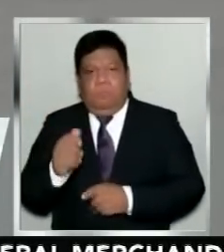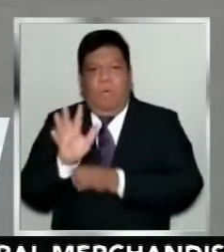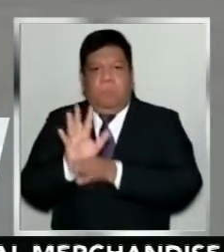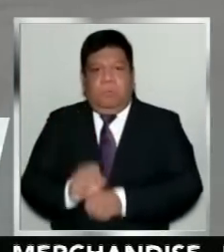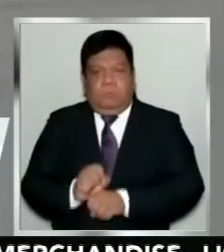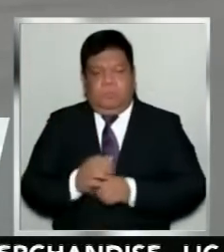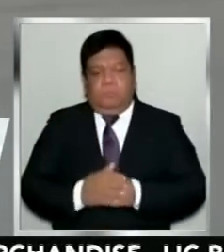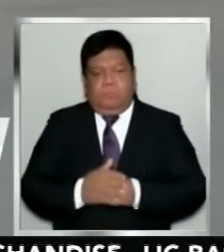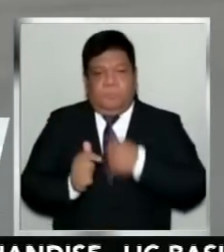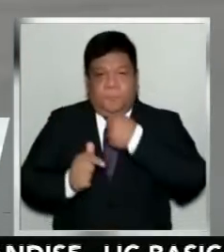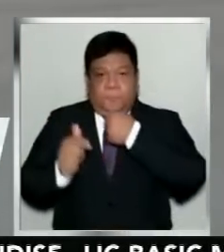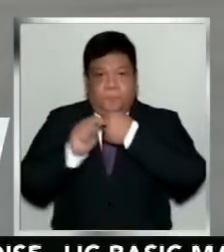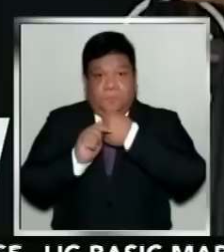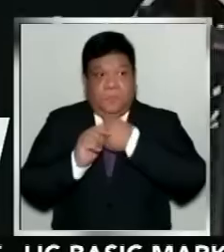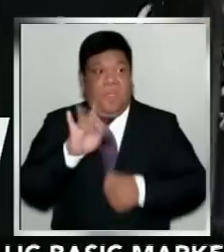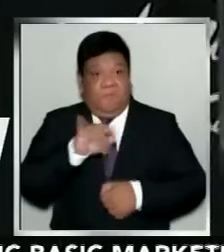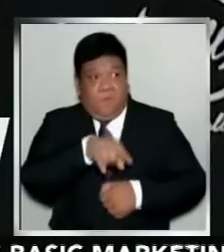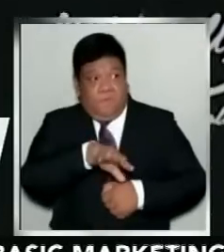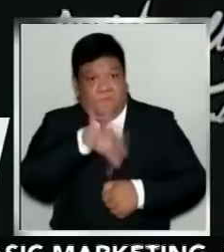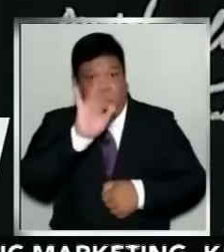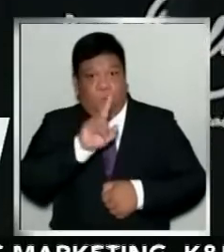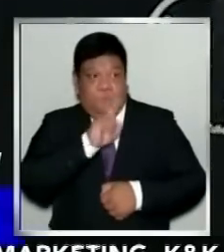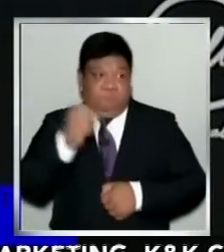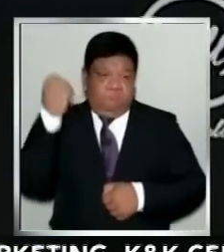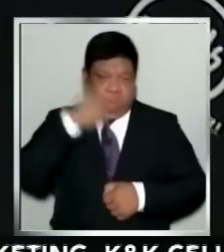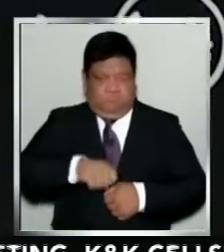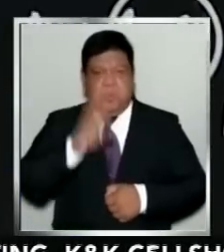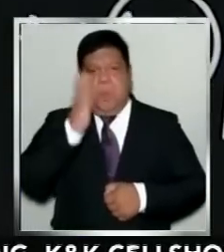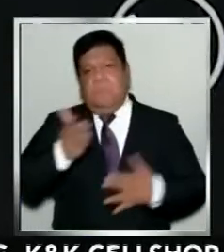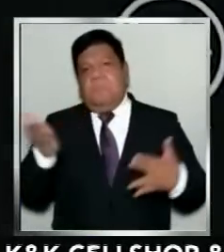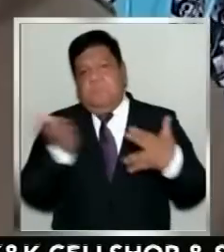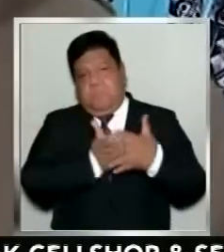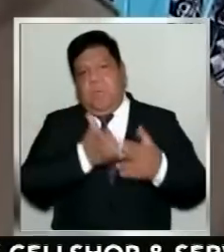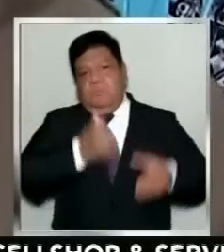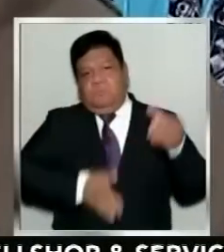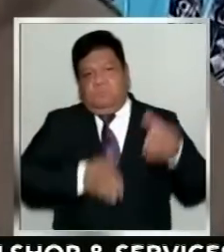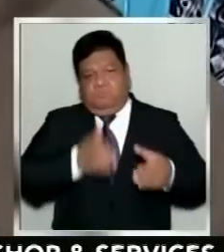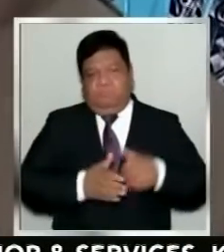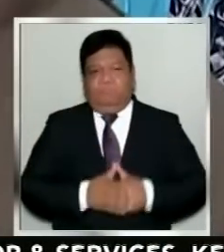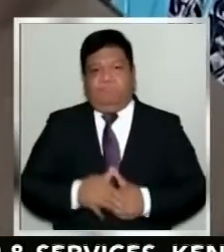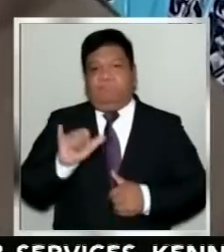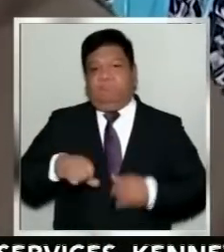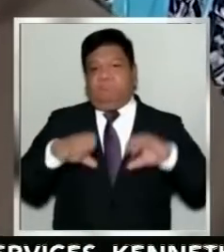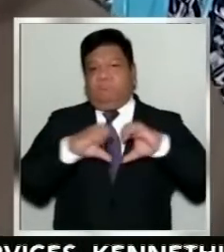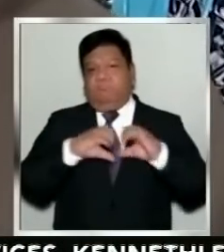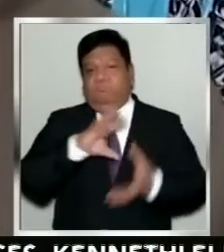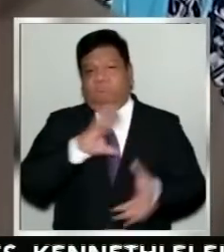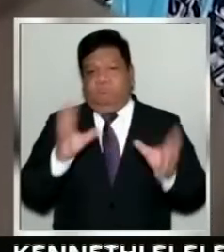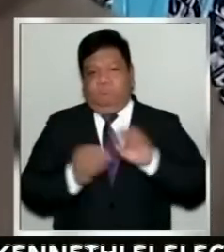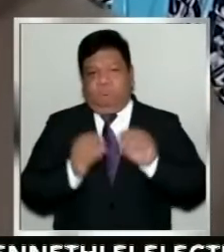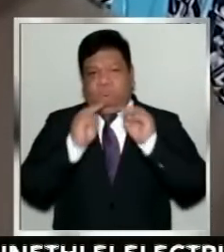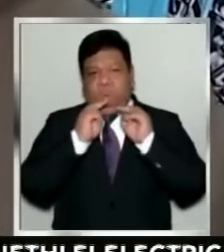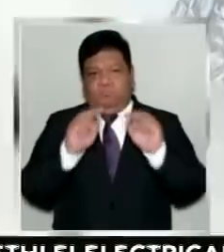reklamong administratibo o kriminal. Para sa GMA Integrated News, Jonathan Andal, nakatutok, 24 oras.